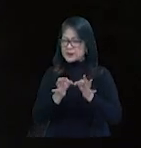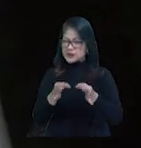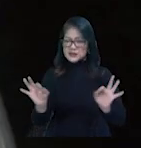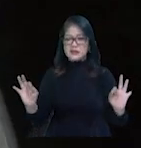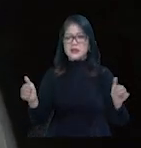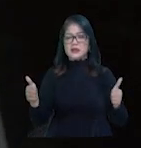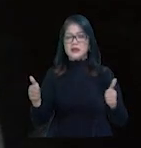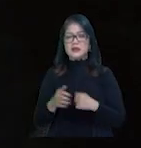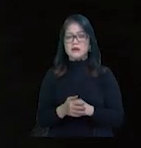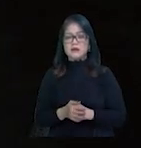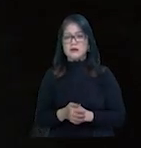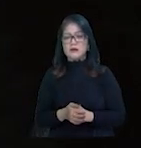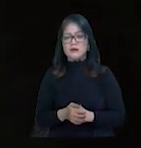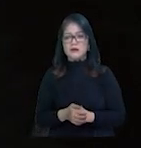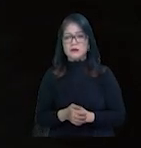terjadinya kekerasan